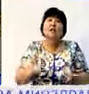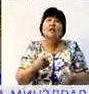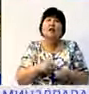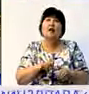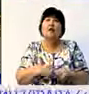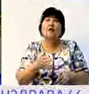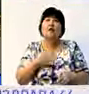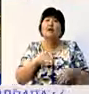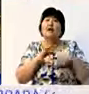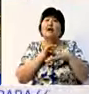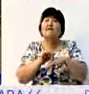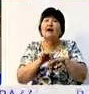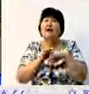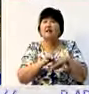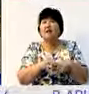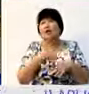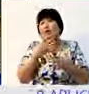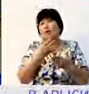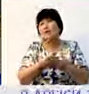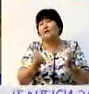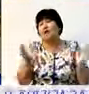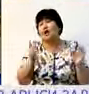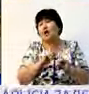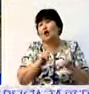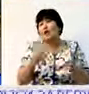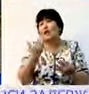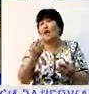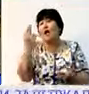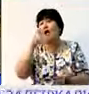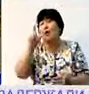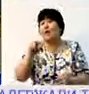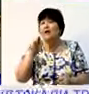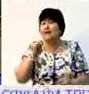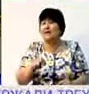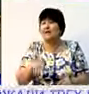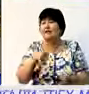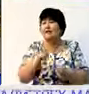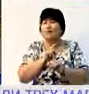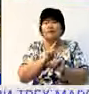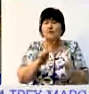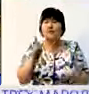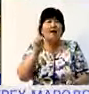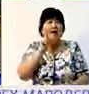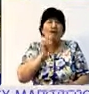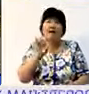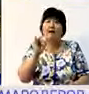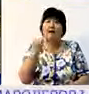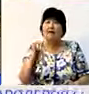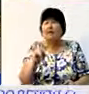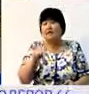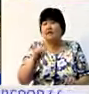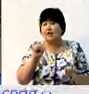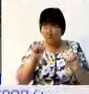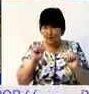нас возили. По своей природе для художника здесь на самом деле рай, потому что здесь